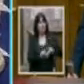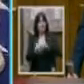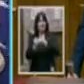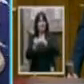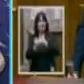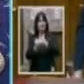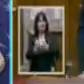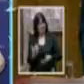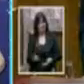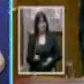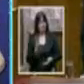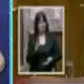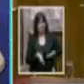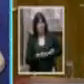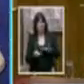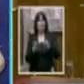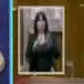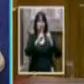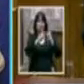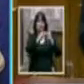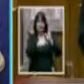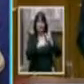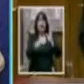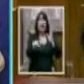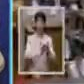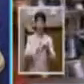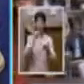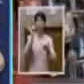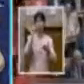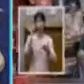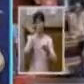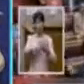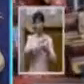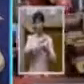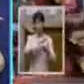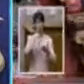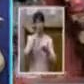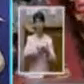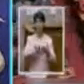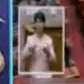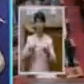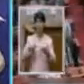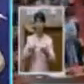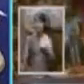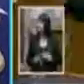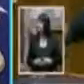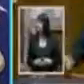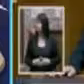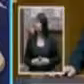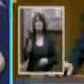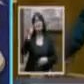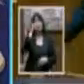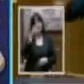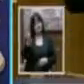αυτά που προβλέπει το μεσοπρόθεσμο, ούτε τα εξαπτέρυγα τολμούν πια να στηρίξουν αυτό το αδιέξοδο. Μέχρι στιγμής τουλάχιστον. Είπε για άλλη μια φορά ο κύριος Σαμαράς στην